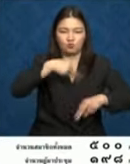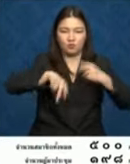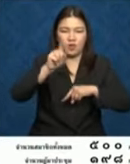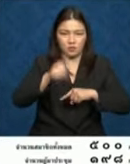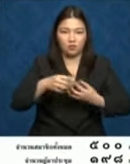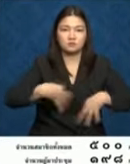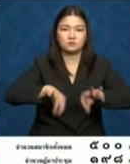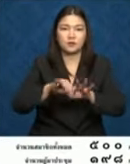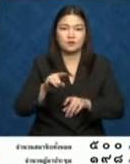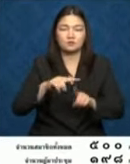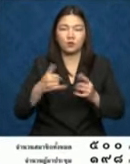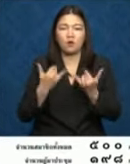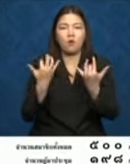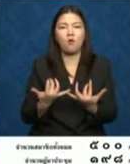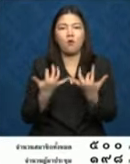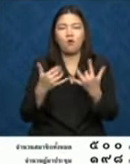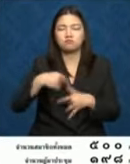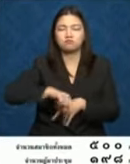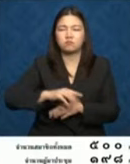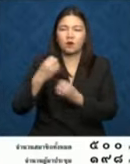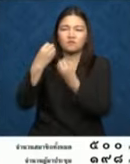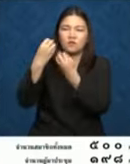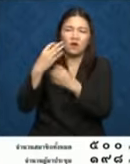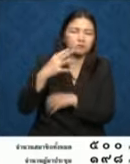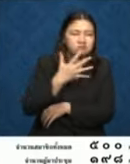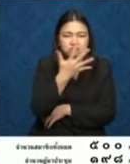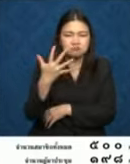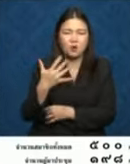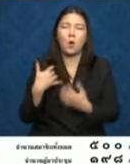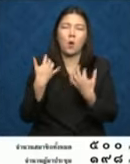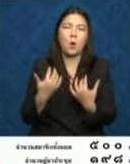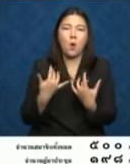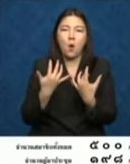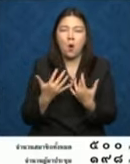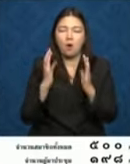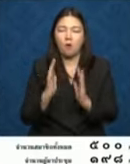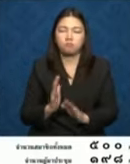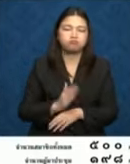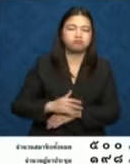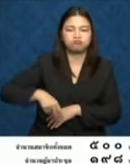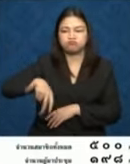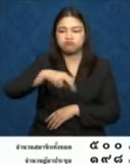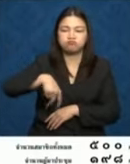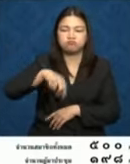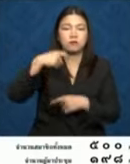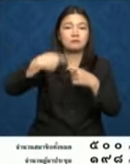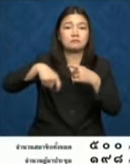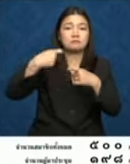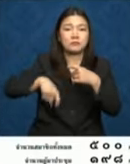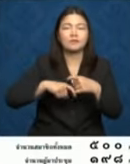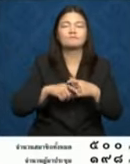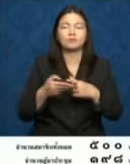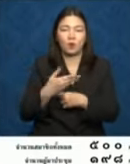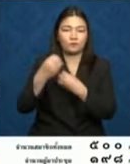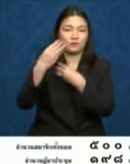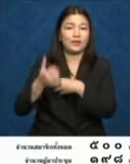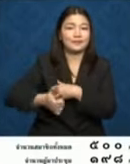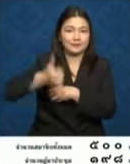พี่น้องประชาชนรอคอยไฟแดงเพื่อให้การสัญจรไปมาสะดวกและไม่มีอุบัติเหตุขอบ